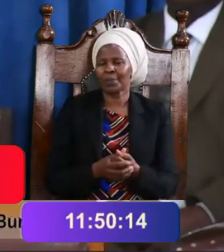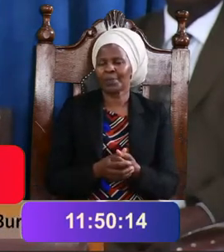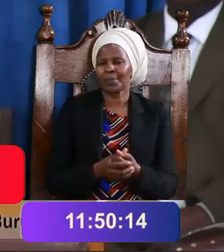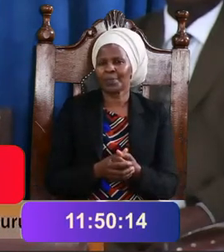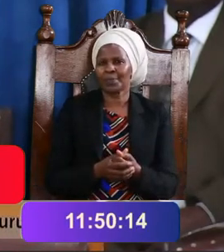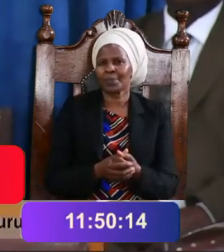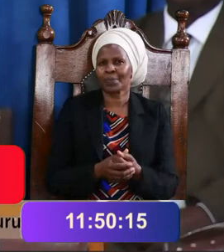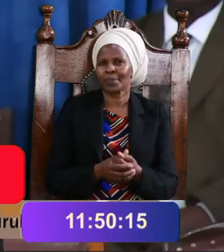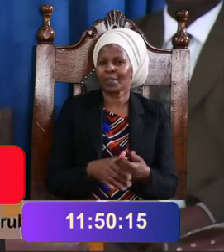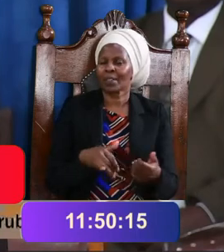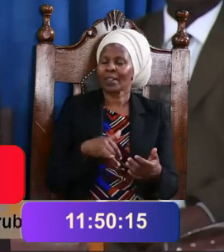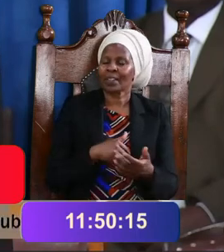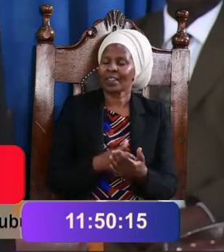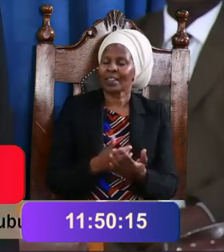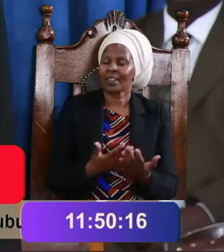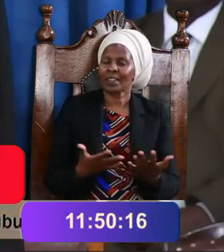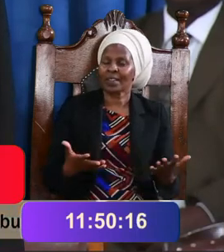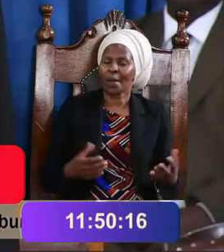Na hali hii